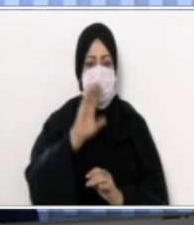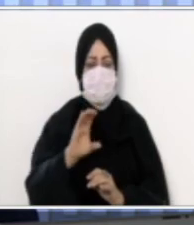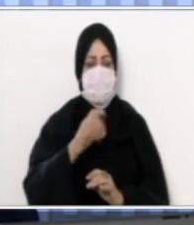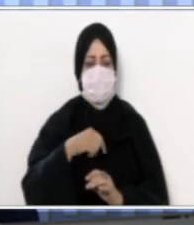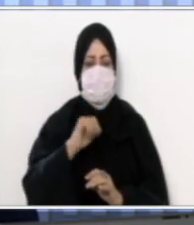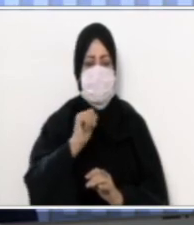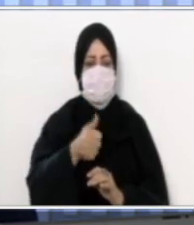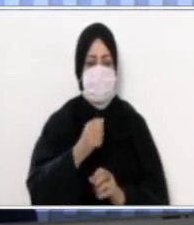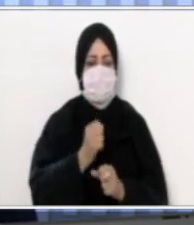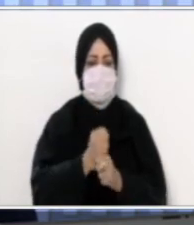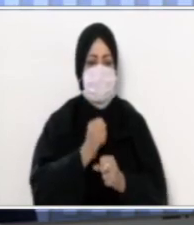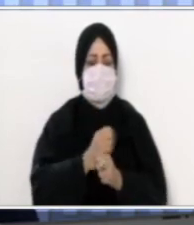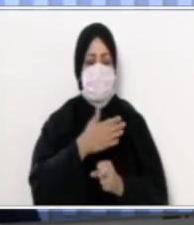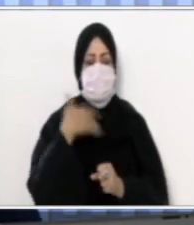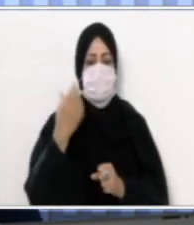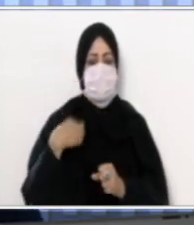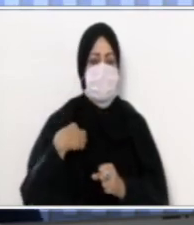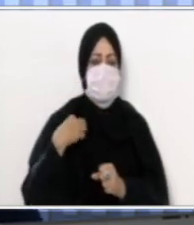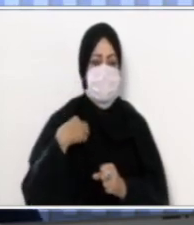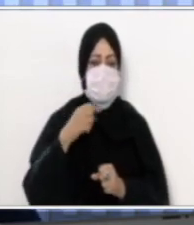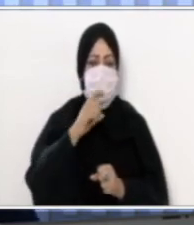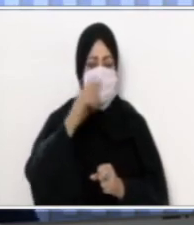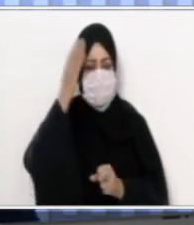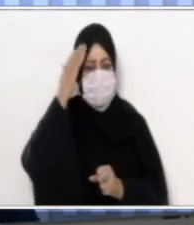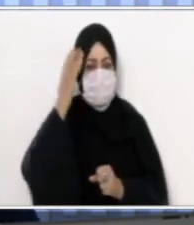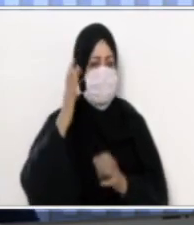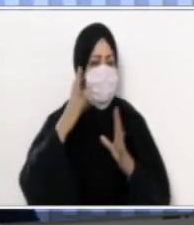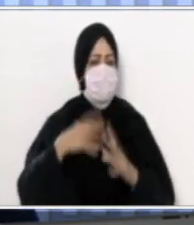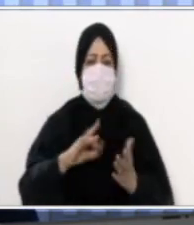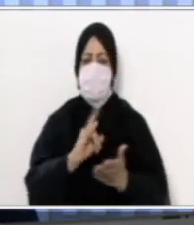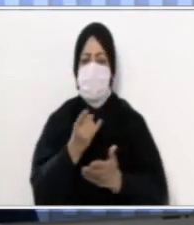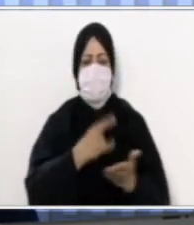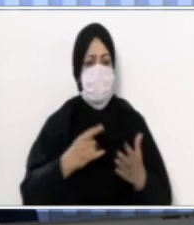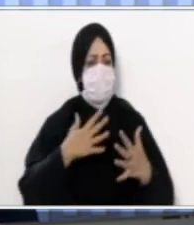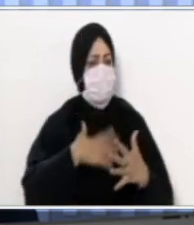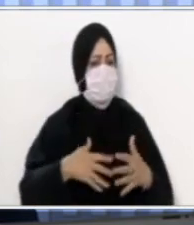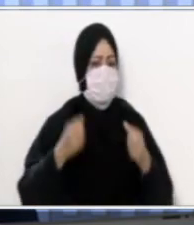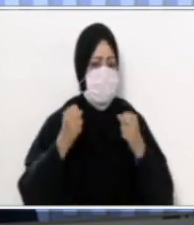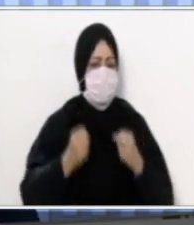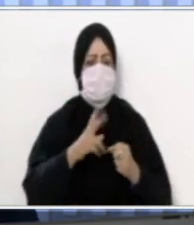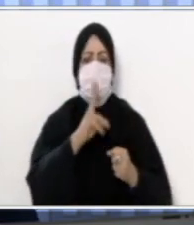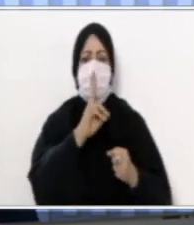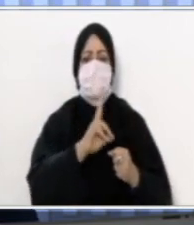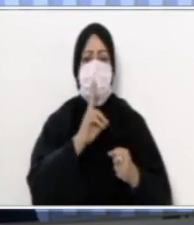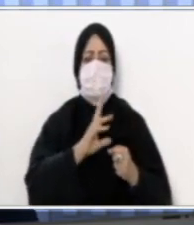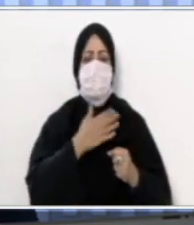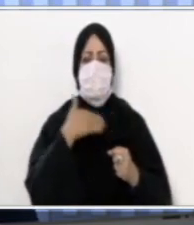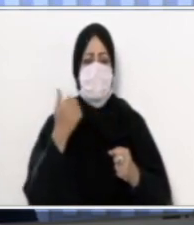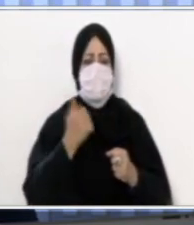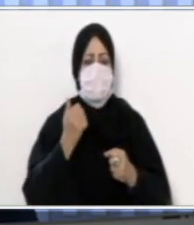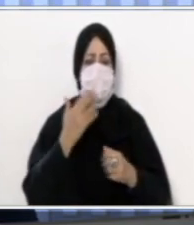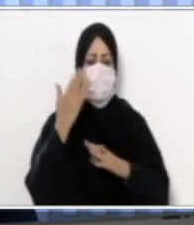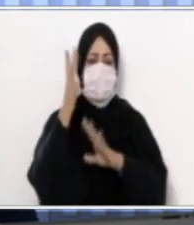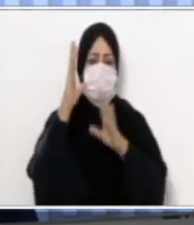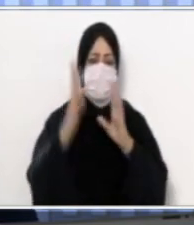صحية ونظافة وعدم عرض خارج المحل ولبس الكمامة، نقول كل شروط السلامة موجودة، مع